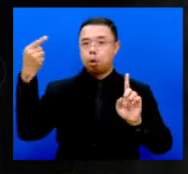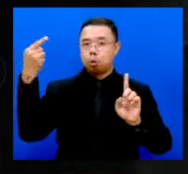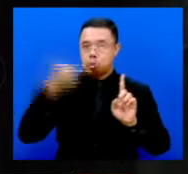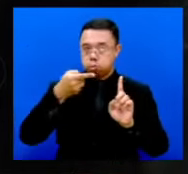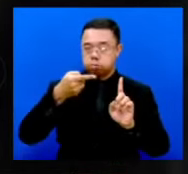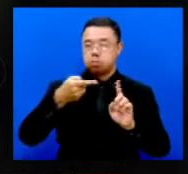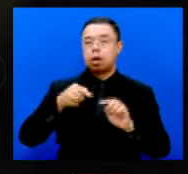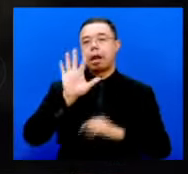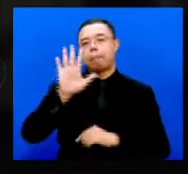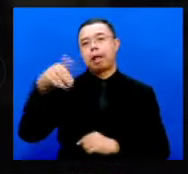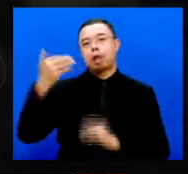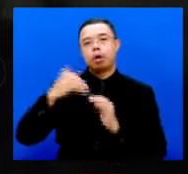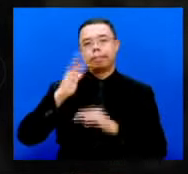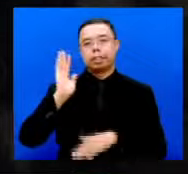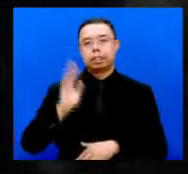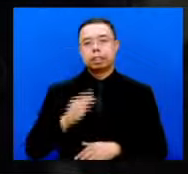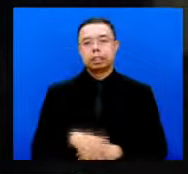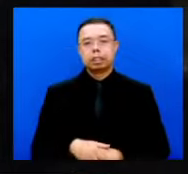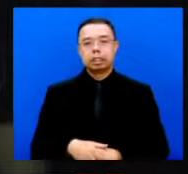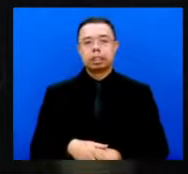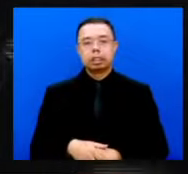di atas 5 tahun penjara.